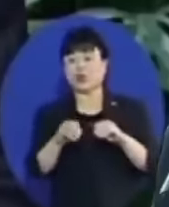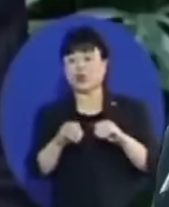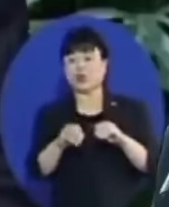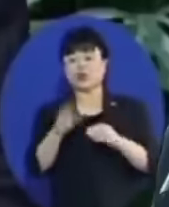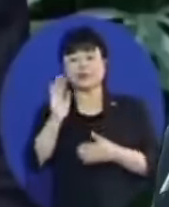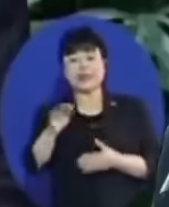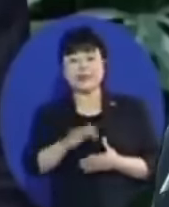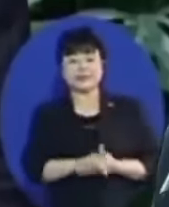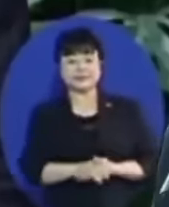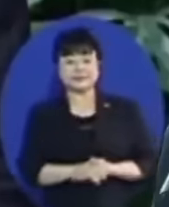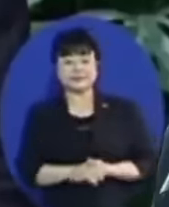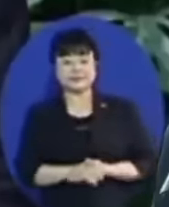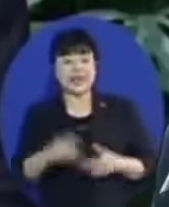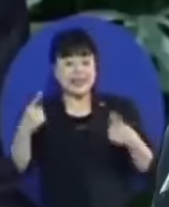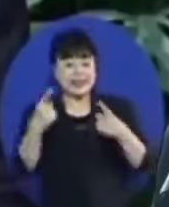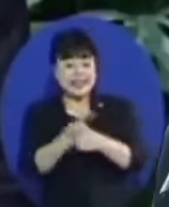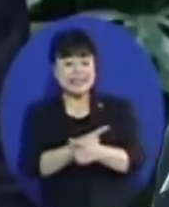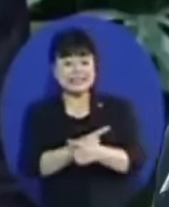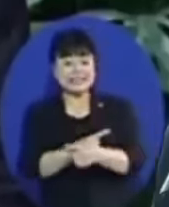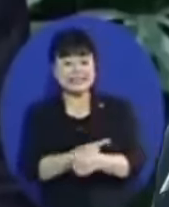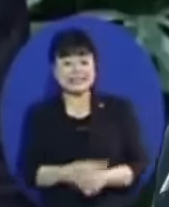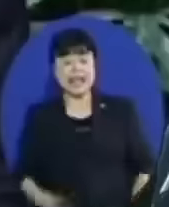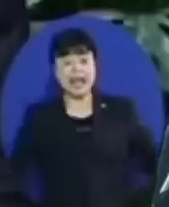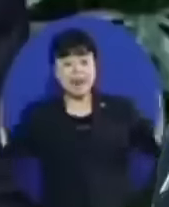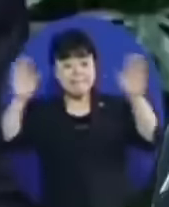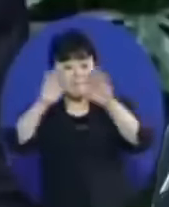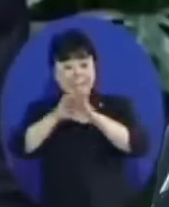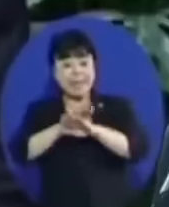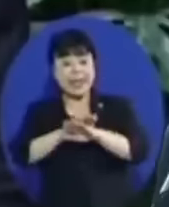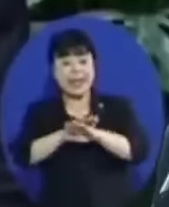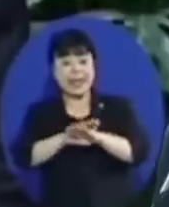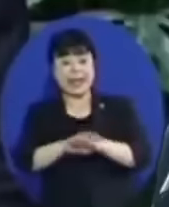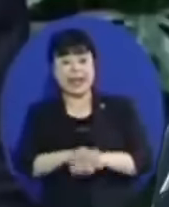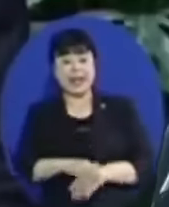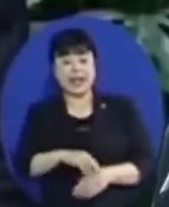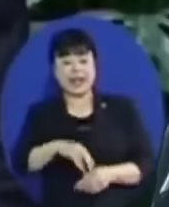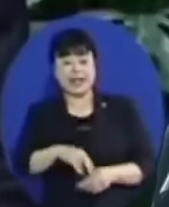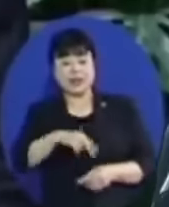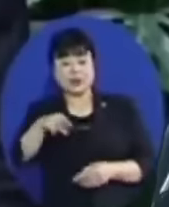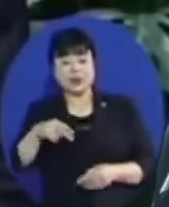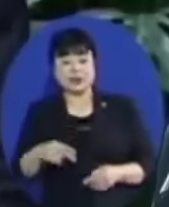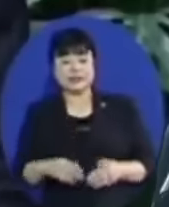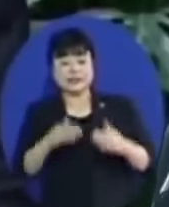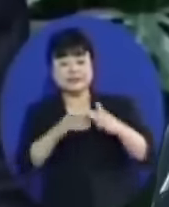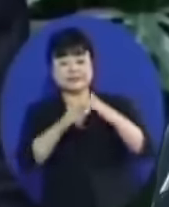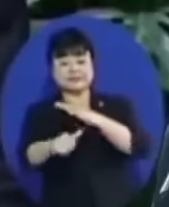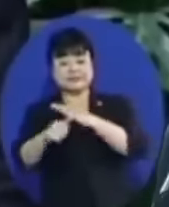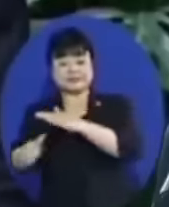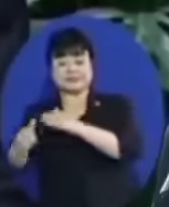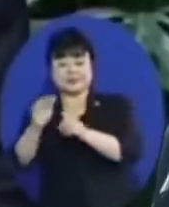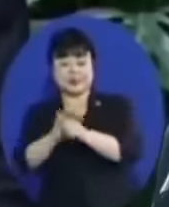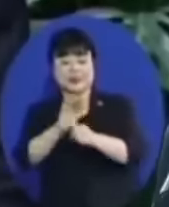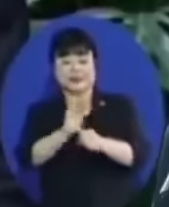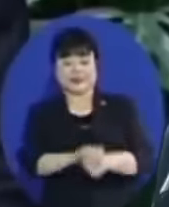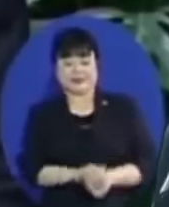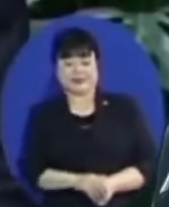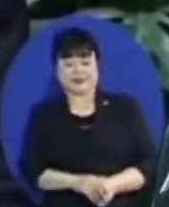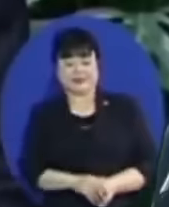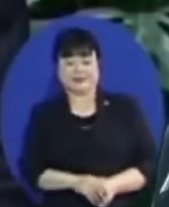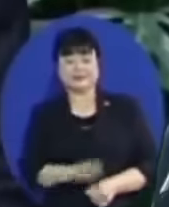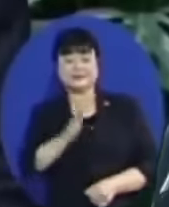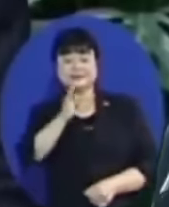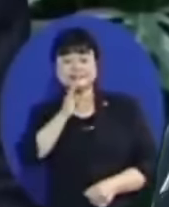다음에는 대신 야경을 돌아주는 일을 했습니다. 밤에 집집마다 야경의 순번이 오면 야경을